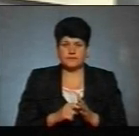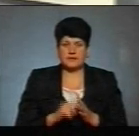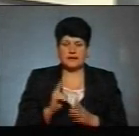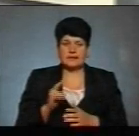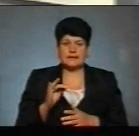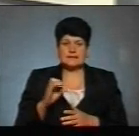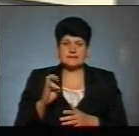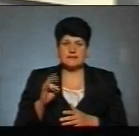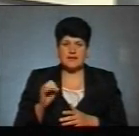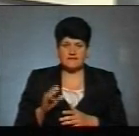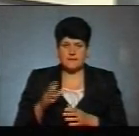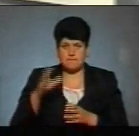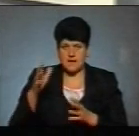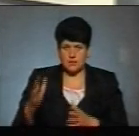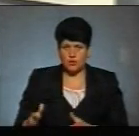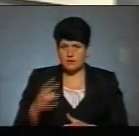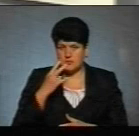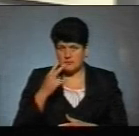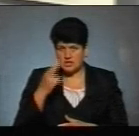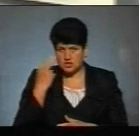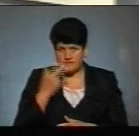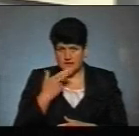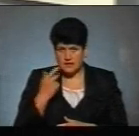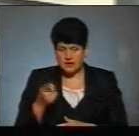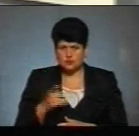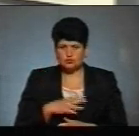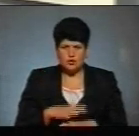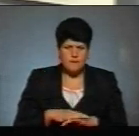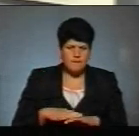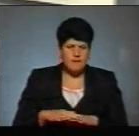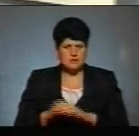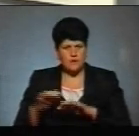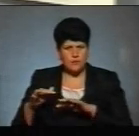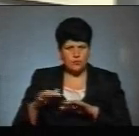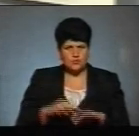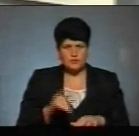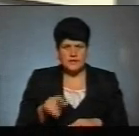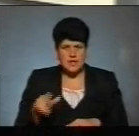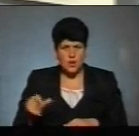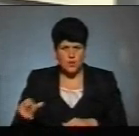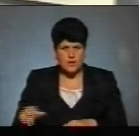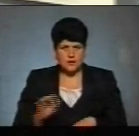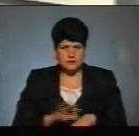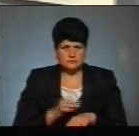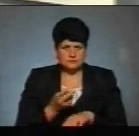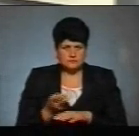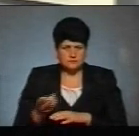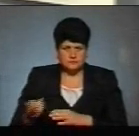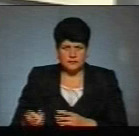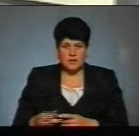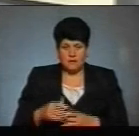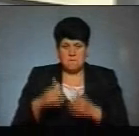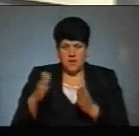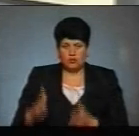кисневі балони, але ми бачили в Італії, в зв'язку з тим, що було масове поступлення людей, балони стояли кисневі в